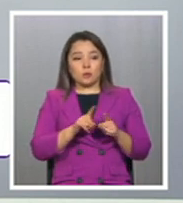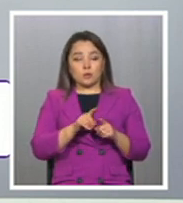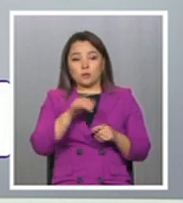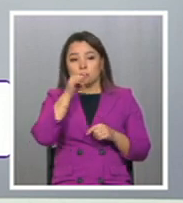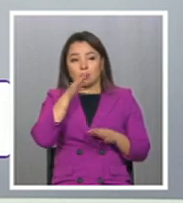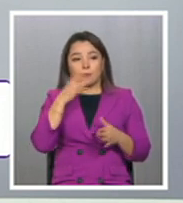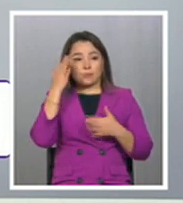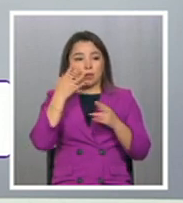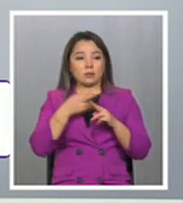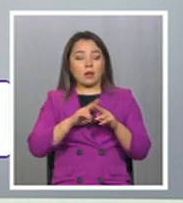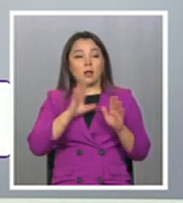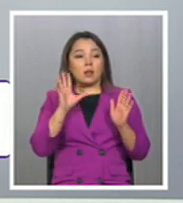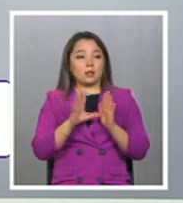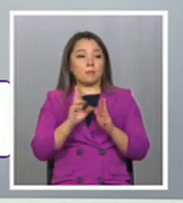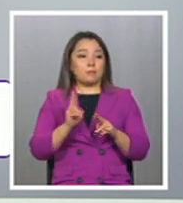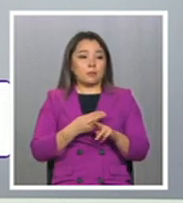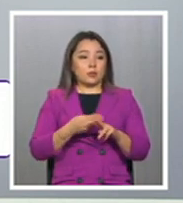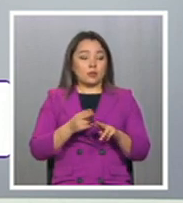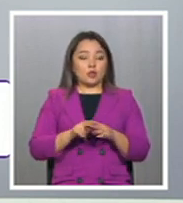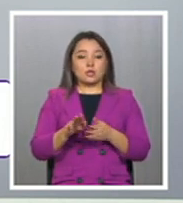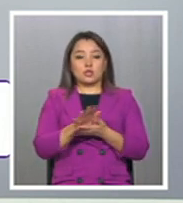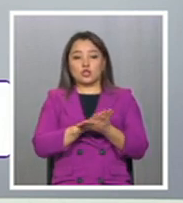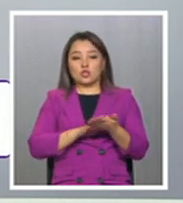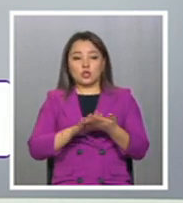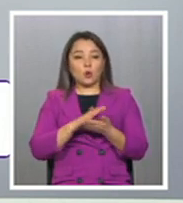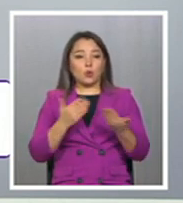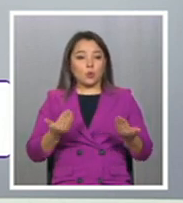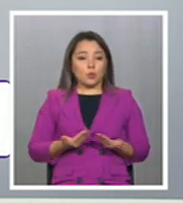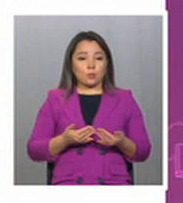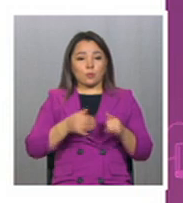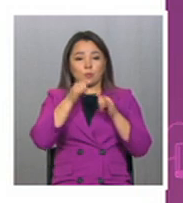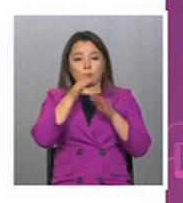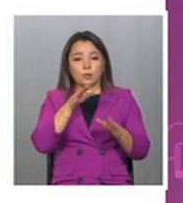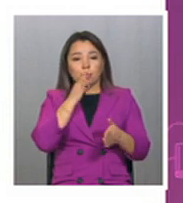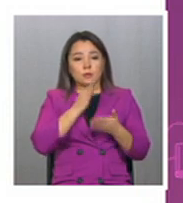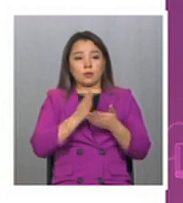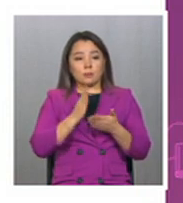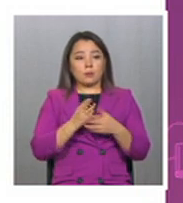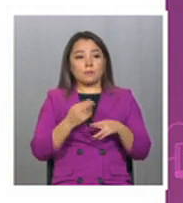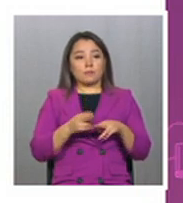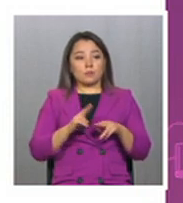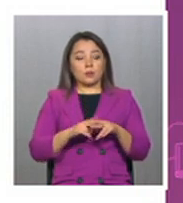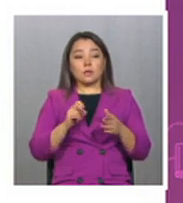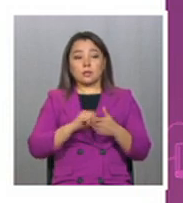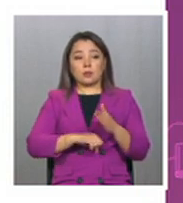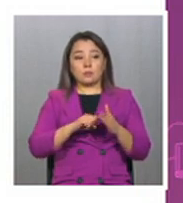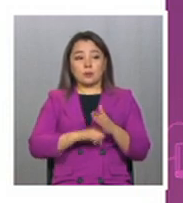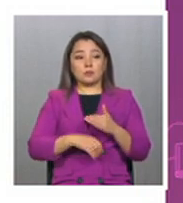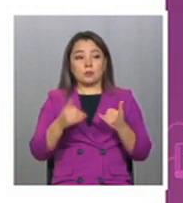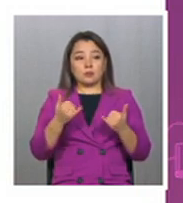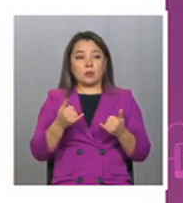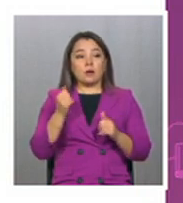Біз электр энергиясыз ешқандай өмір сүре алмаймыз. Себебі қазір